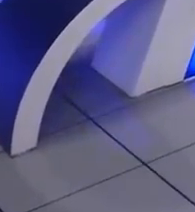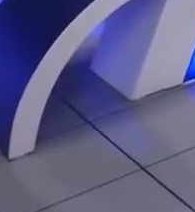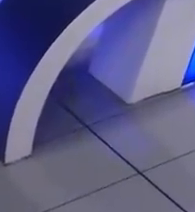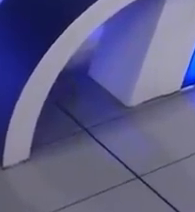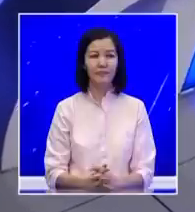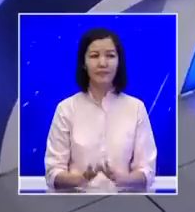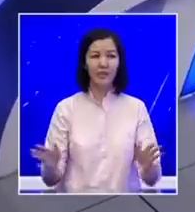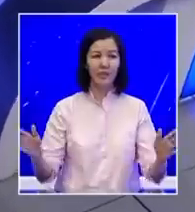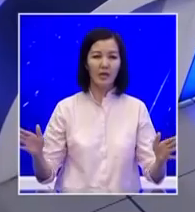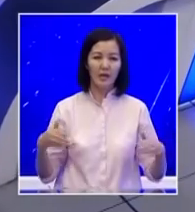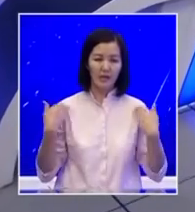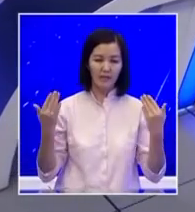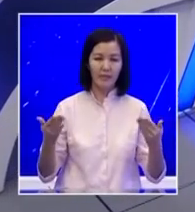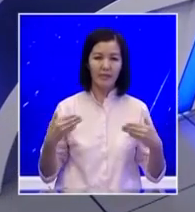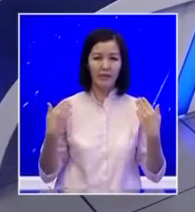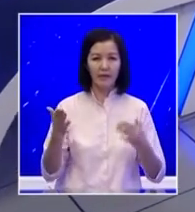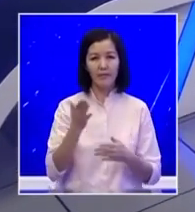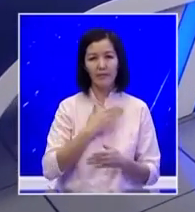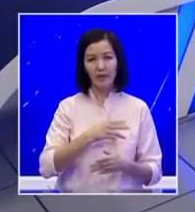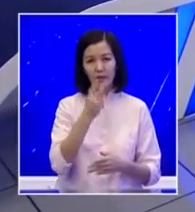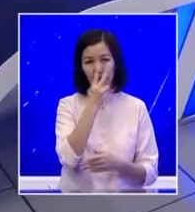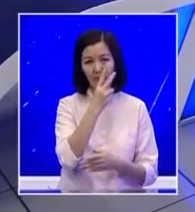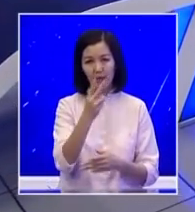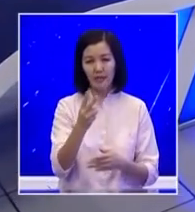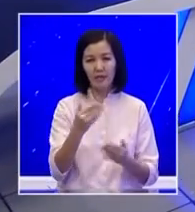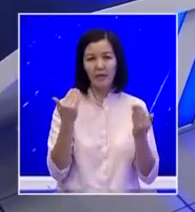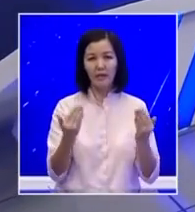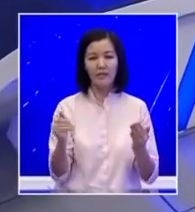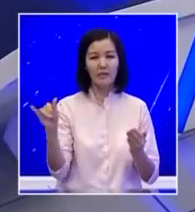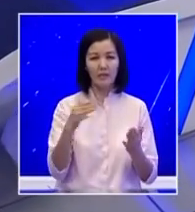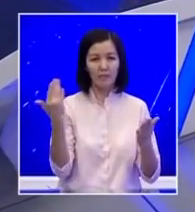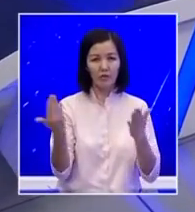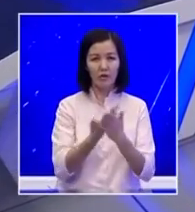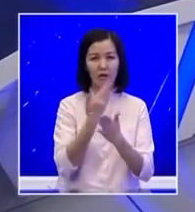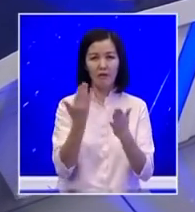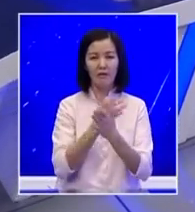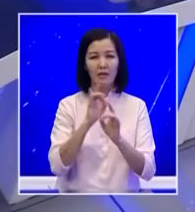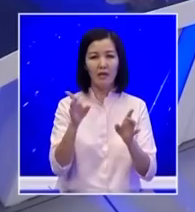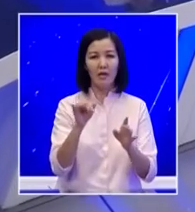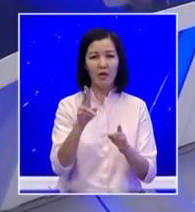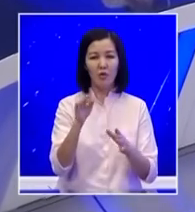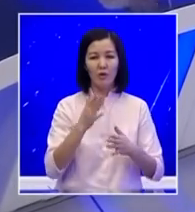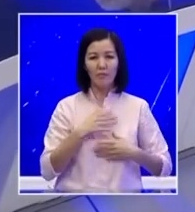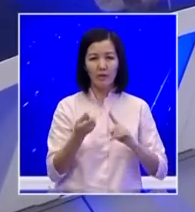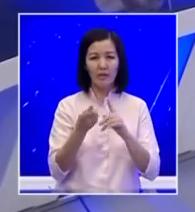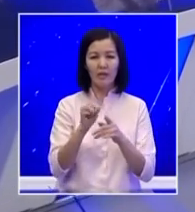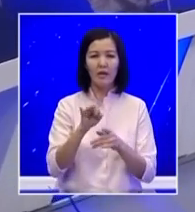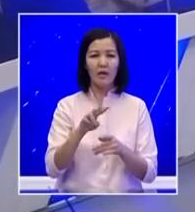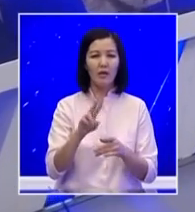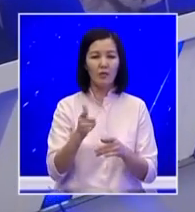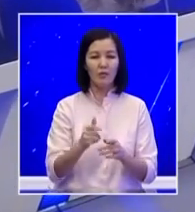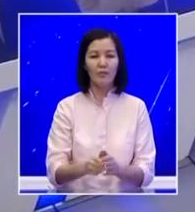армысыздар, аймақтың басты арнасында қорытынды жаңалықтар, студияда ақпараттар легімен Гауһар Мұса, сурда аудармада Айгүл Жұмаш